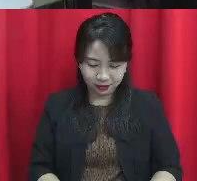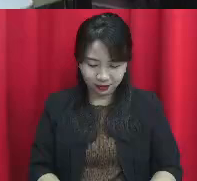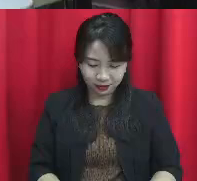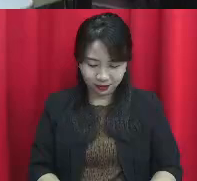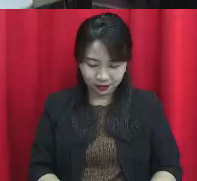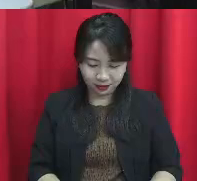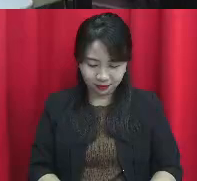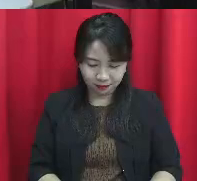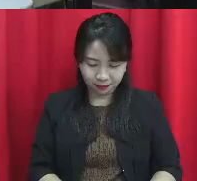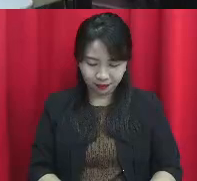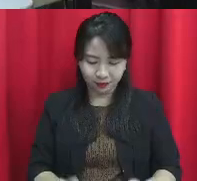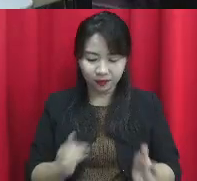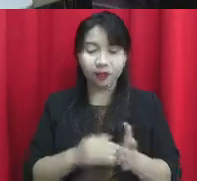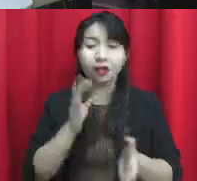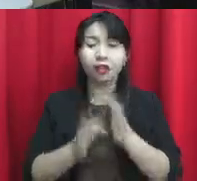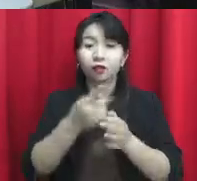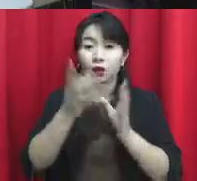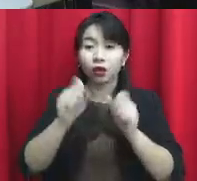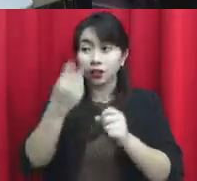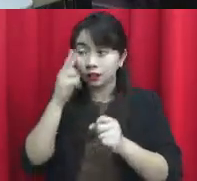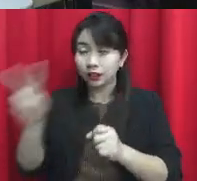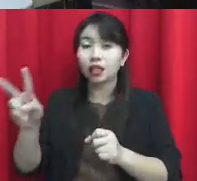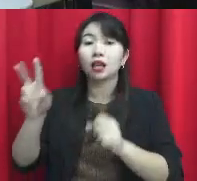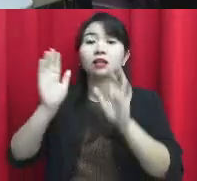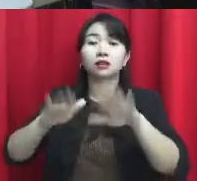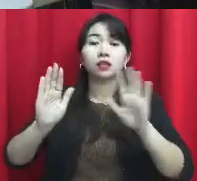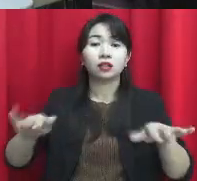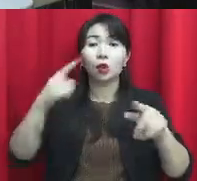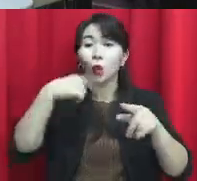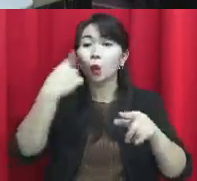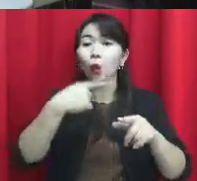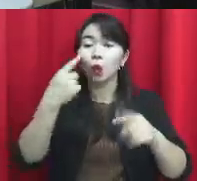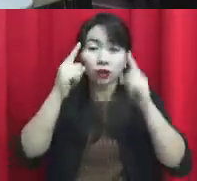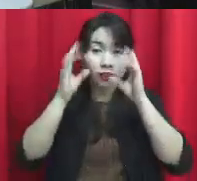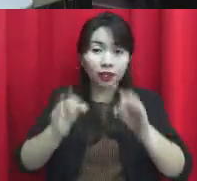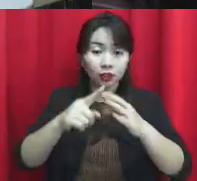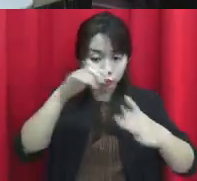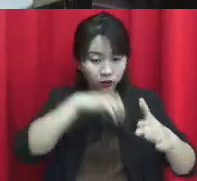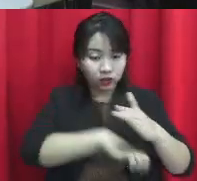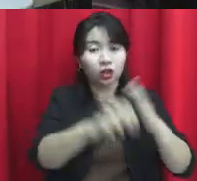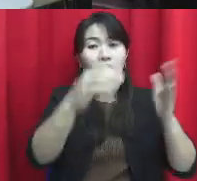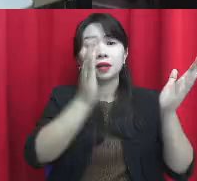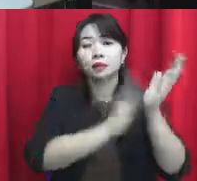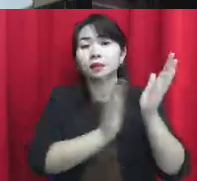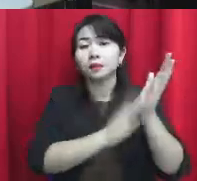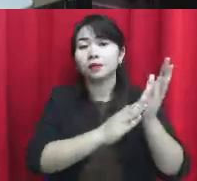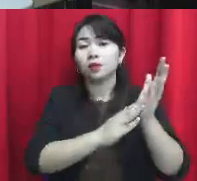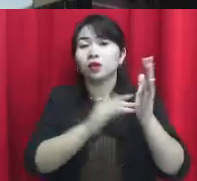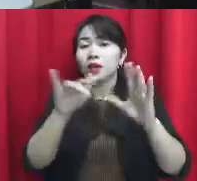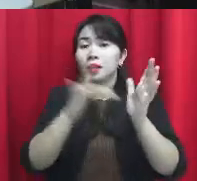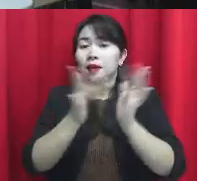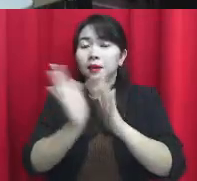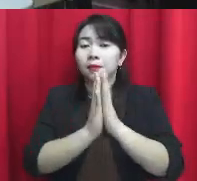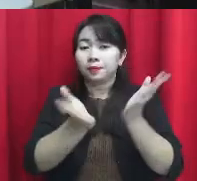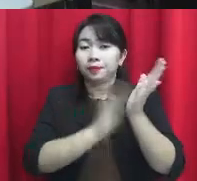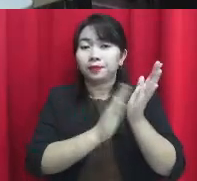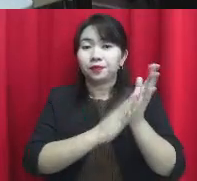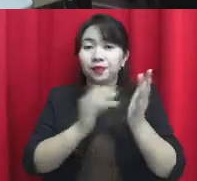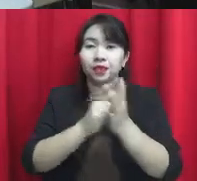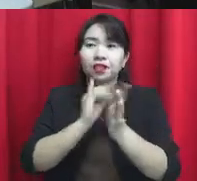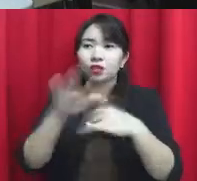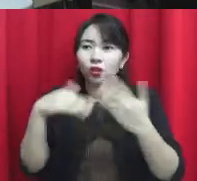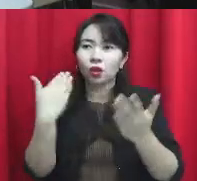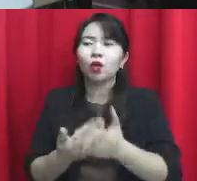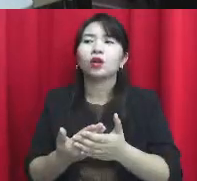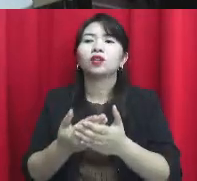buhay na papasok sa bible school papasok sa pss may mag-full time those are fruitful investment e sinasabi ko sa